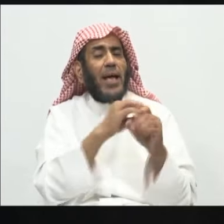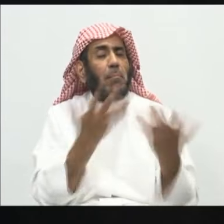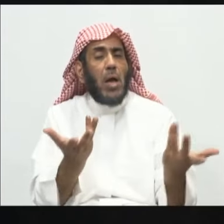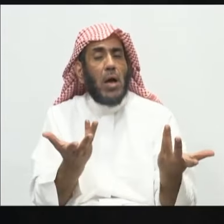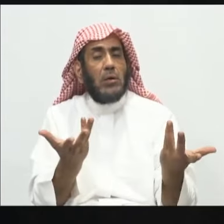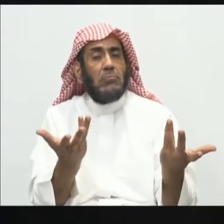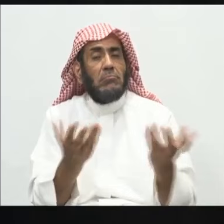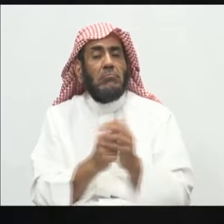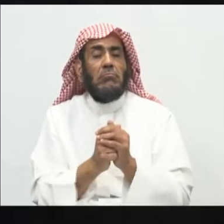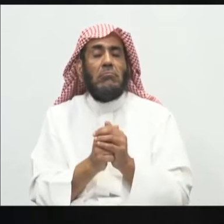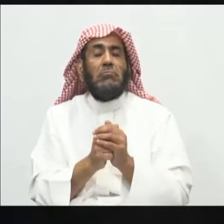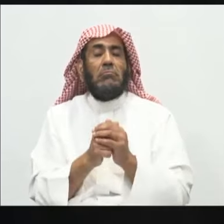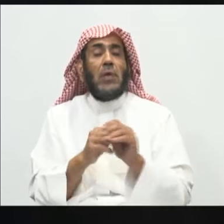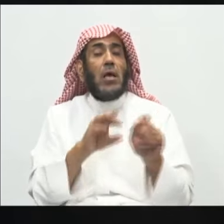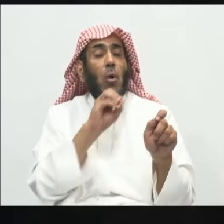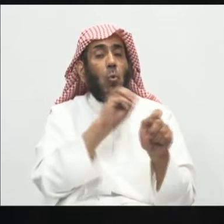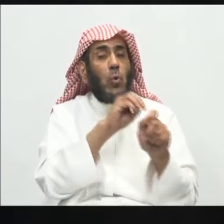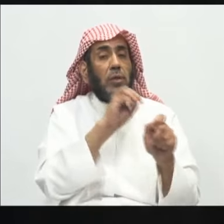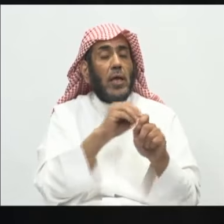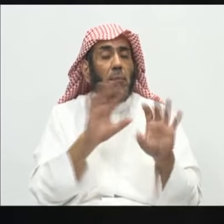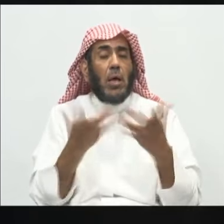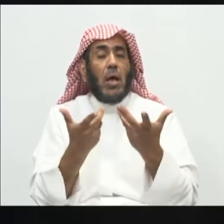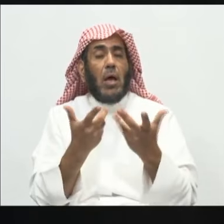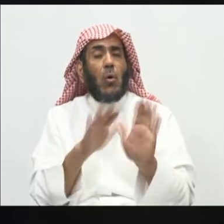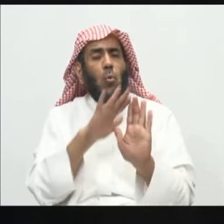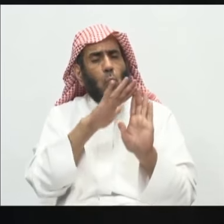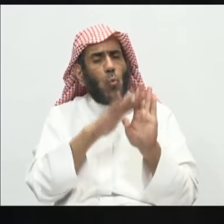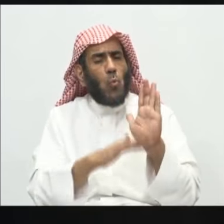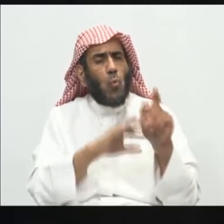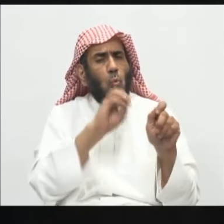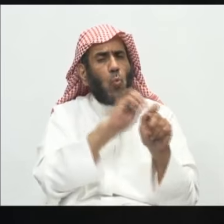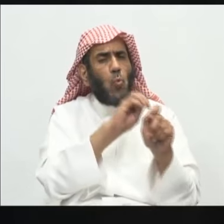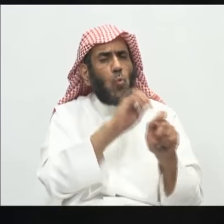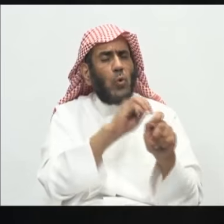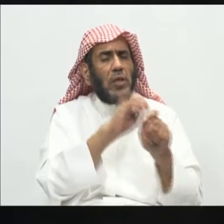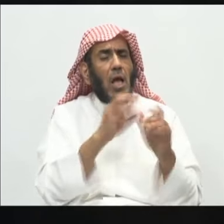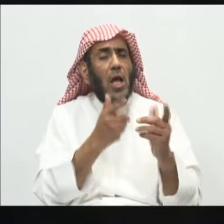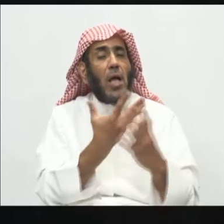لابنه ما هي الوصايا بما وصى لقمان